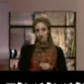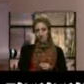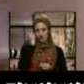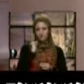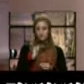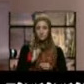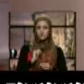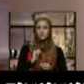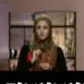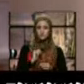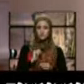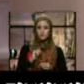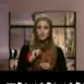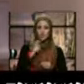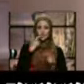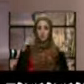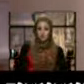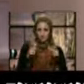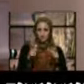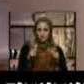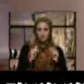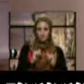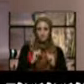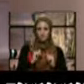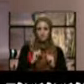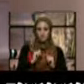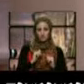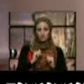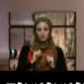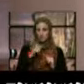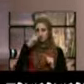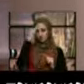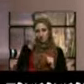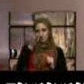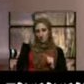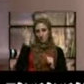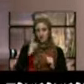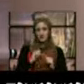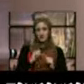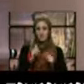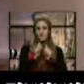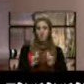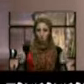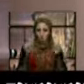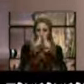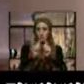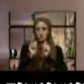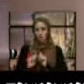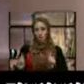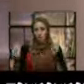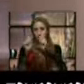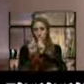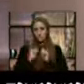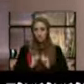أن على المدى على المحيط القريب مني مثلا العائلة، كل واحد له عائلة، لو